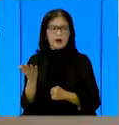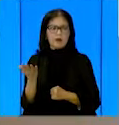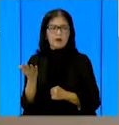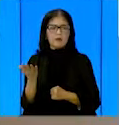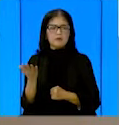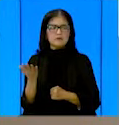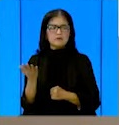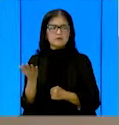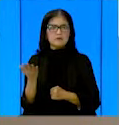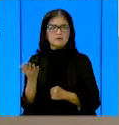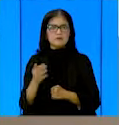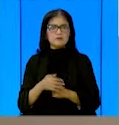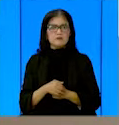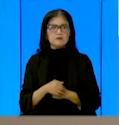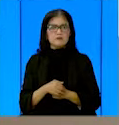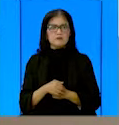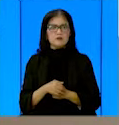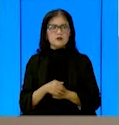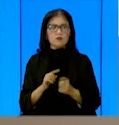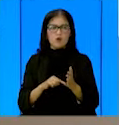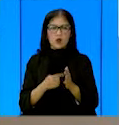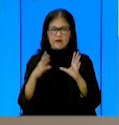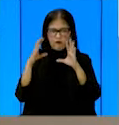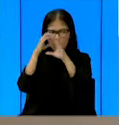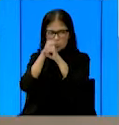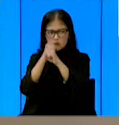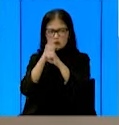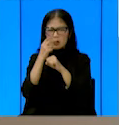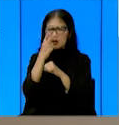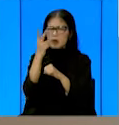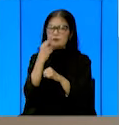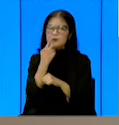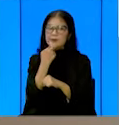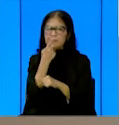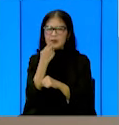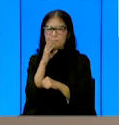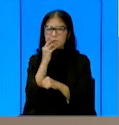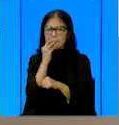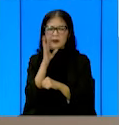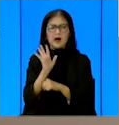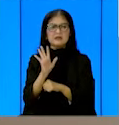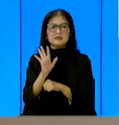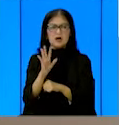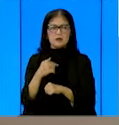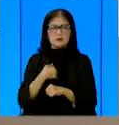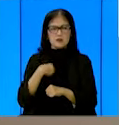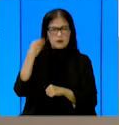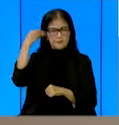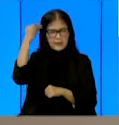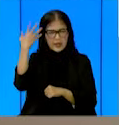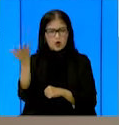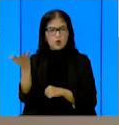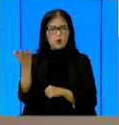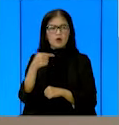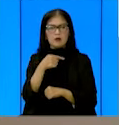mulai fokus bacaan gerakan bibir panitia. Walaupun saya agak bingung kalau panitia